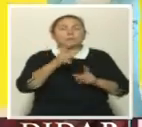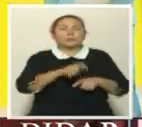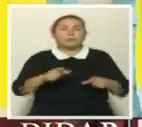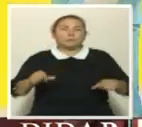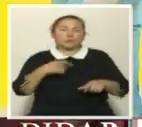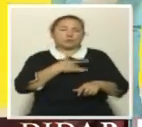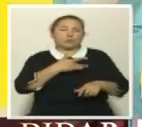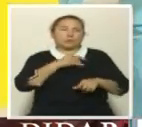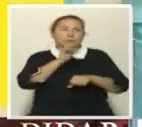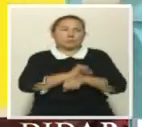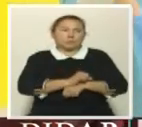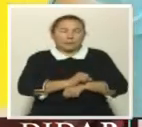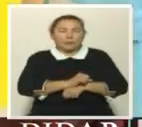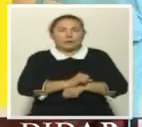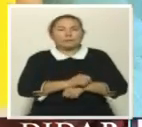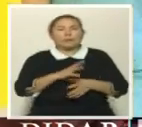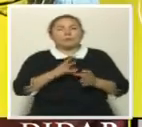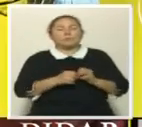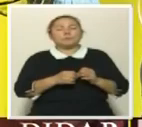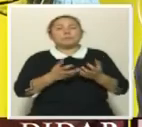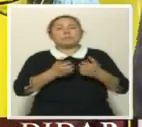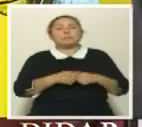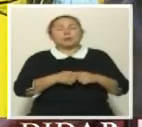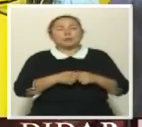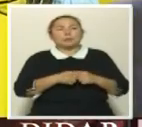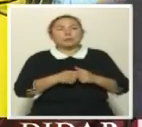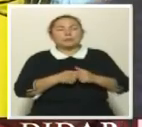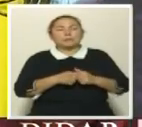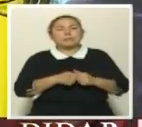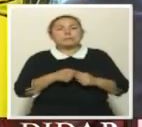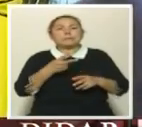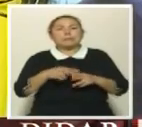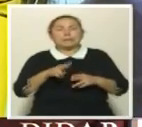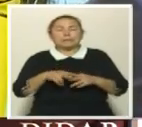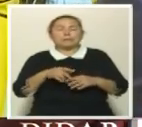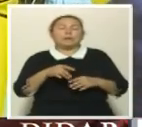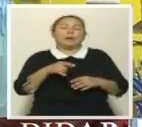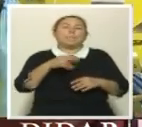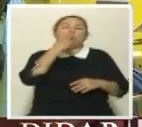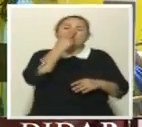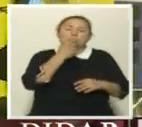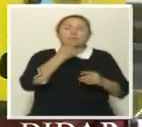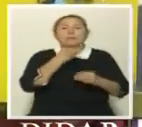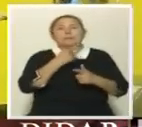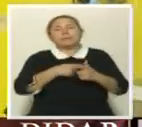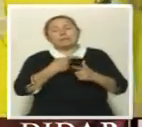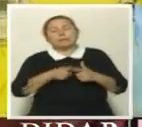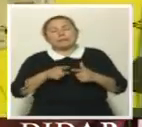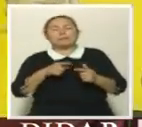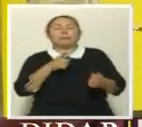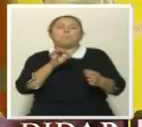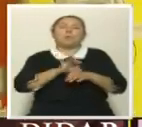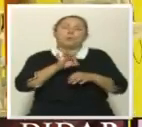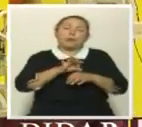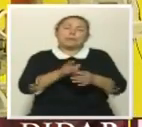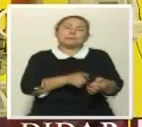жүрегі тоқтап қалған. Мамандардың айтуынша, оған себеп тұқым қуалаушылық, зиянды әдеттер мен дәрігерге уақытылы қаралмау, жүрек қан тамыр ауруларының